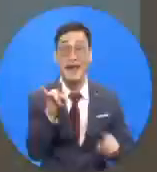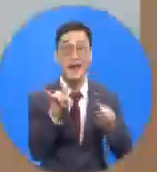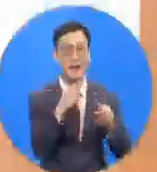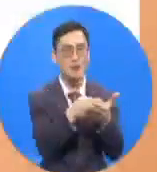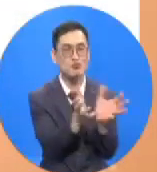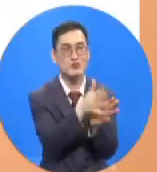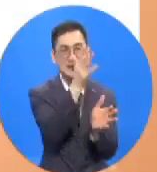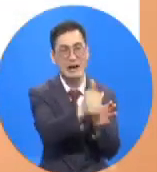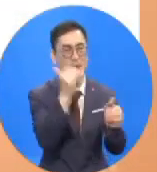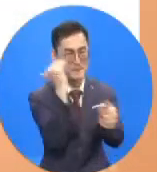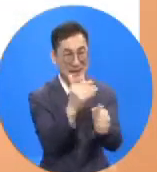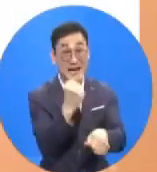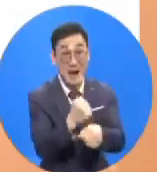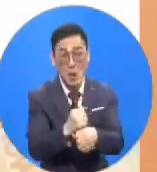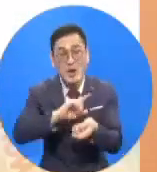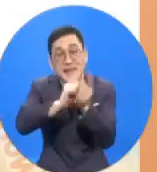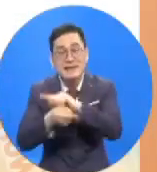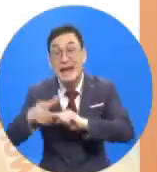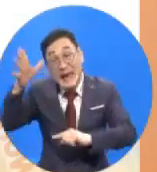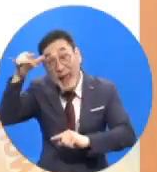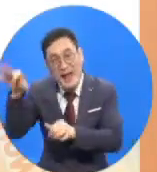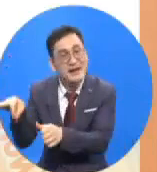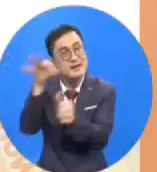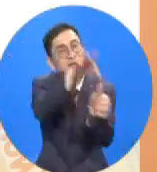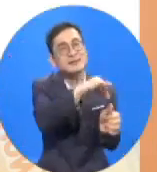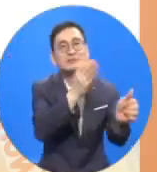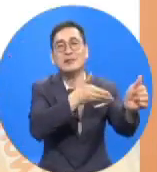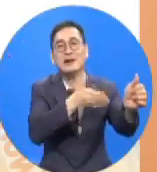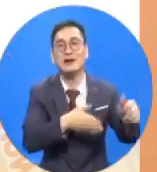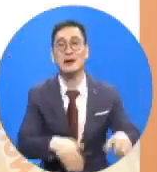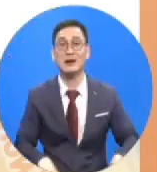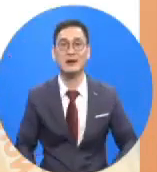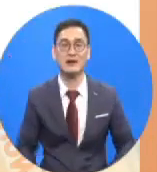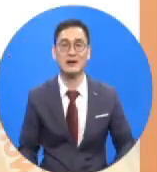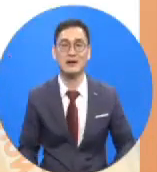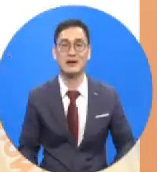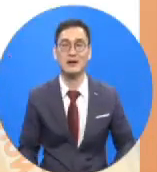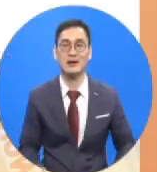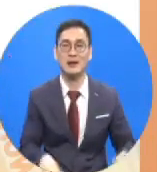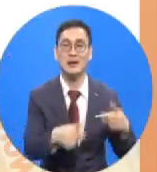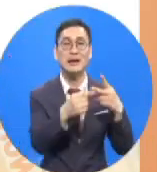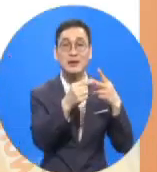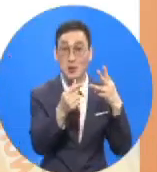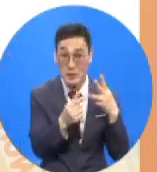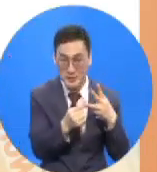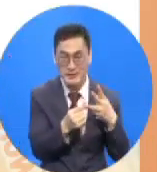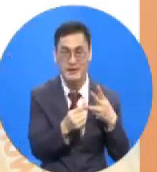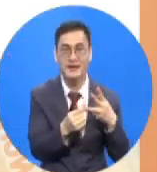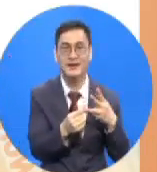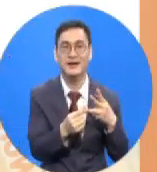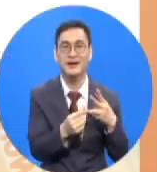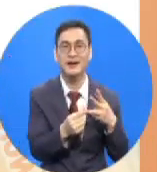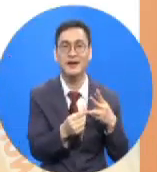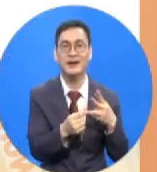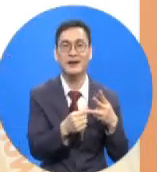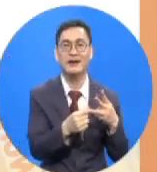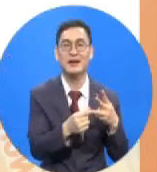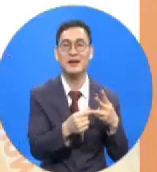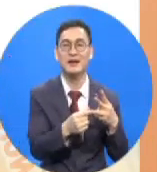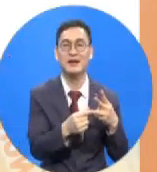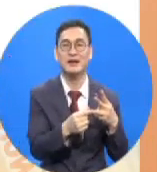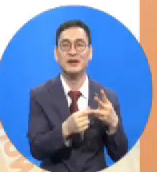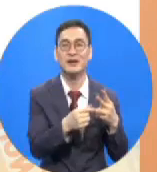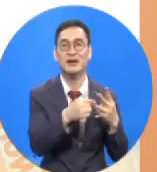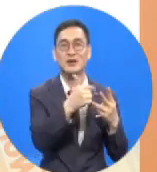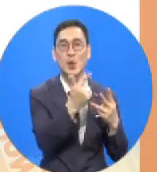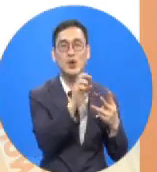얘기는 어 좀 이제 이게 방송에서 이야기인 것 것에 지만 세번째가 전 좀 약간 흥미로운데 신 노 영위 늘 아직